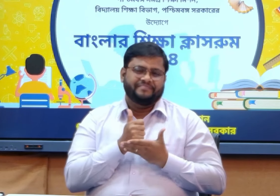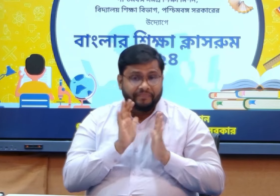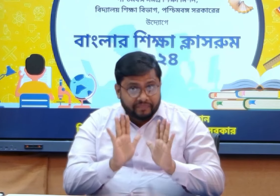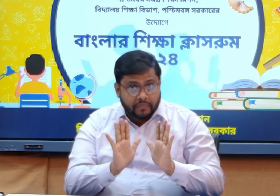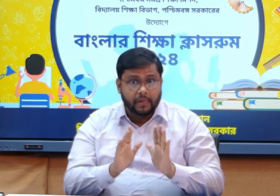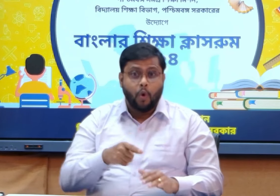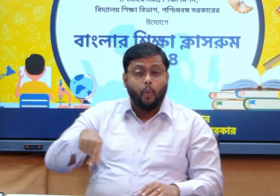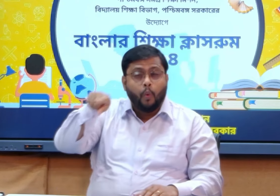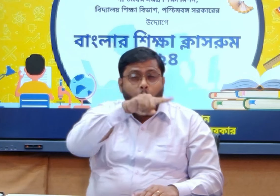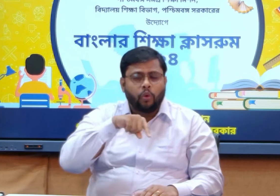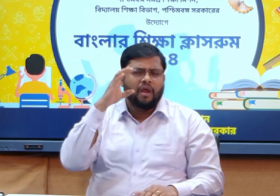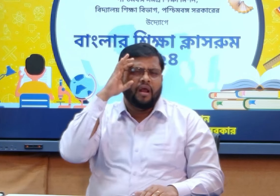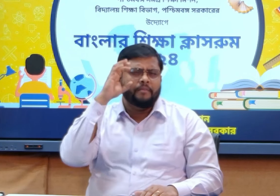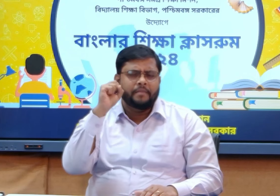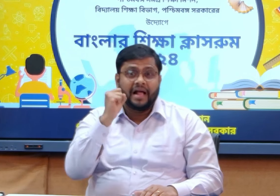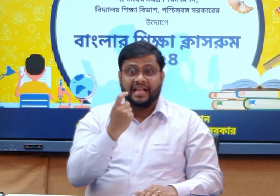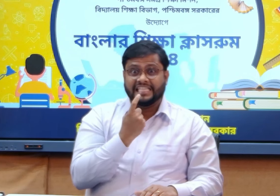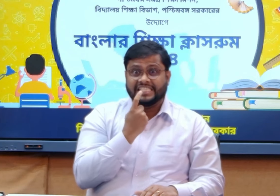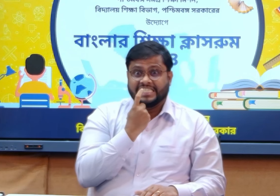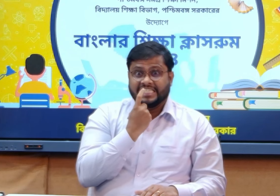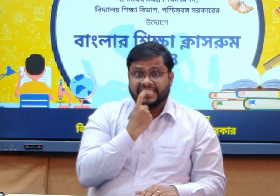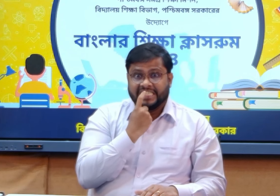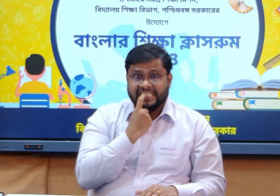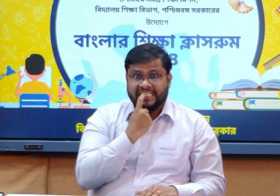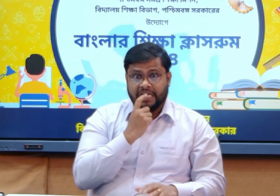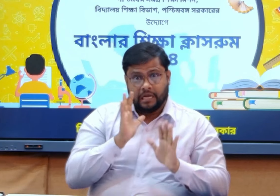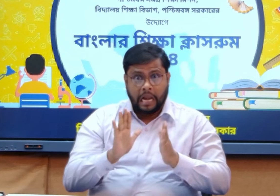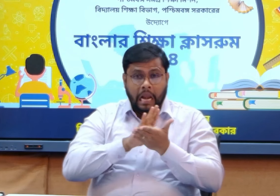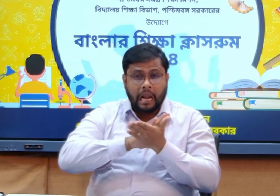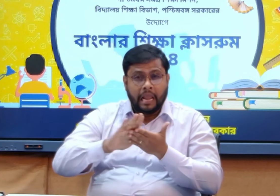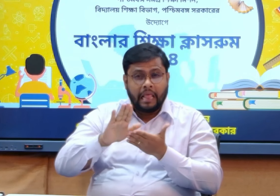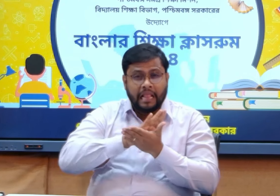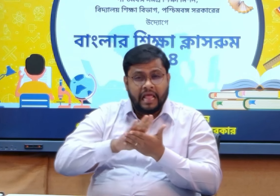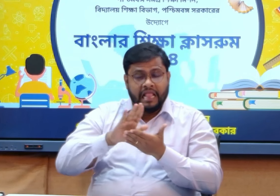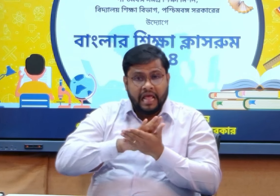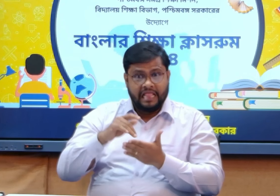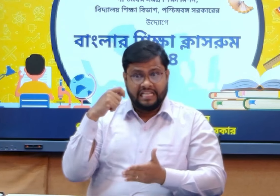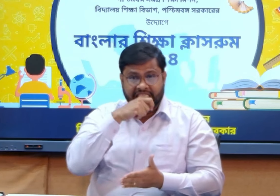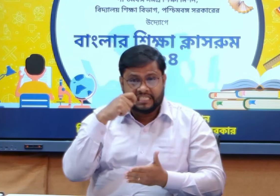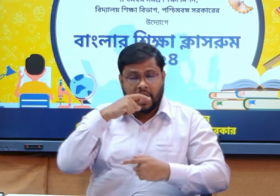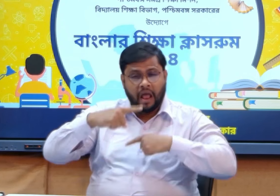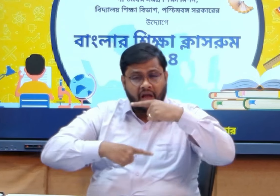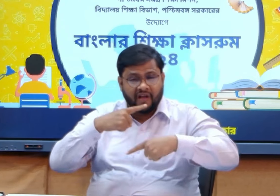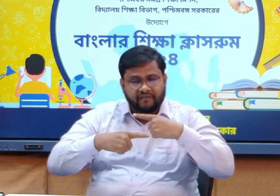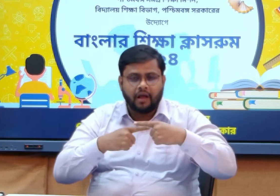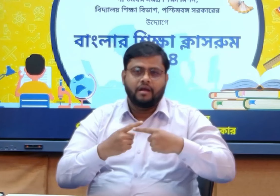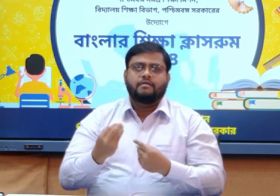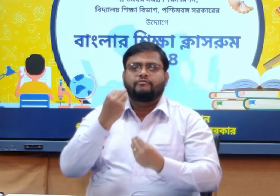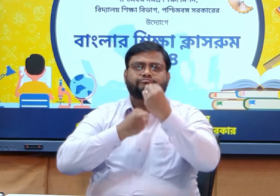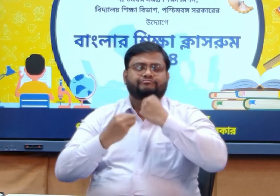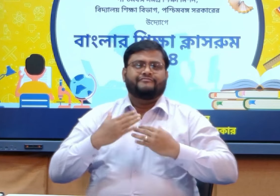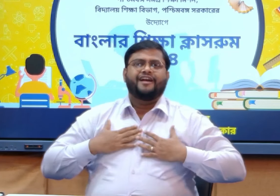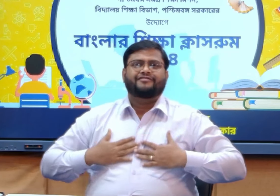না দাঁত আমাদের এটা উপকার করে আমরা যেমন জানি যে দাঁতটাকে যত্ন নেওয়া খুব দরকার দাঁত মাজা